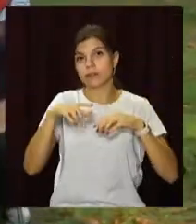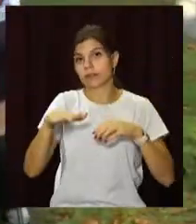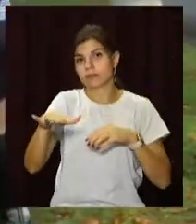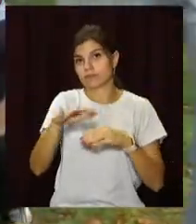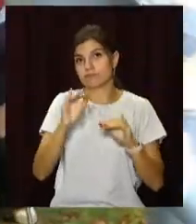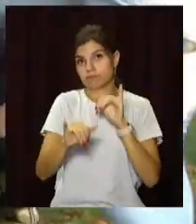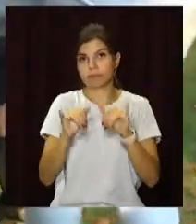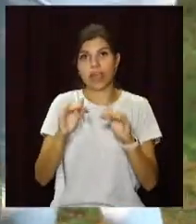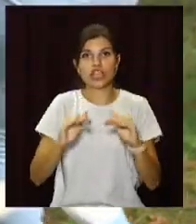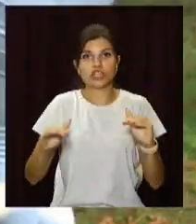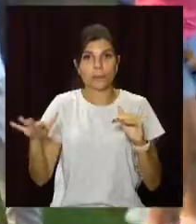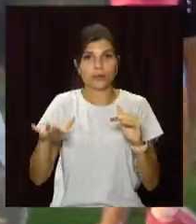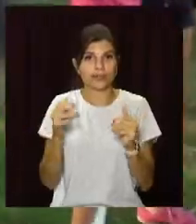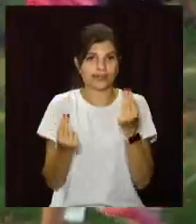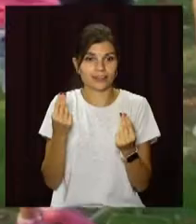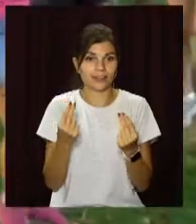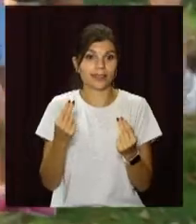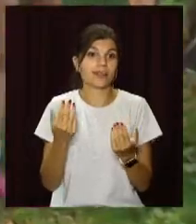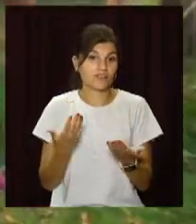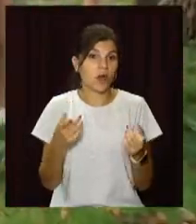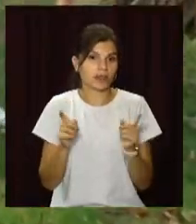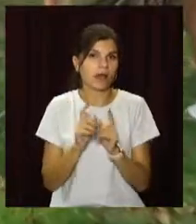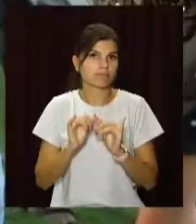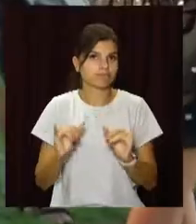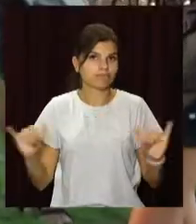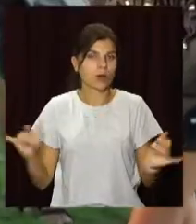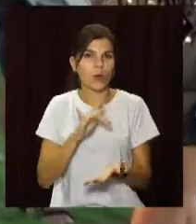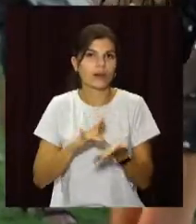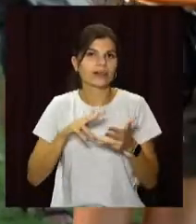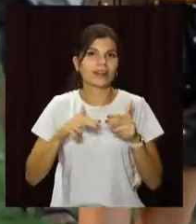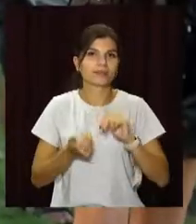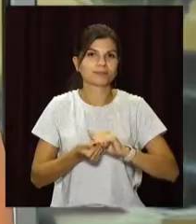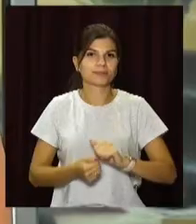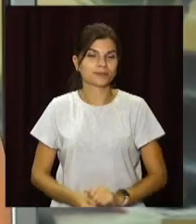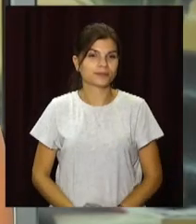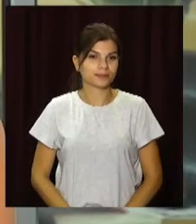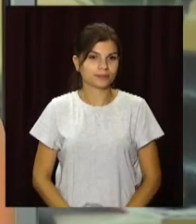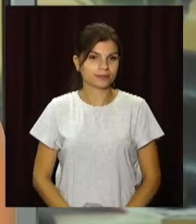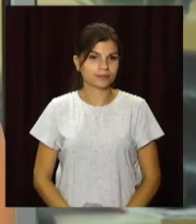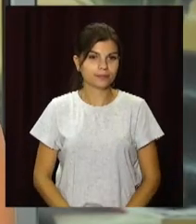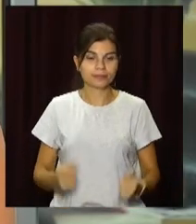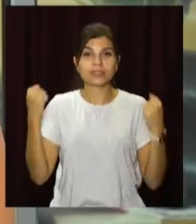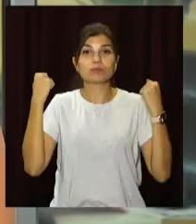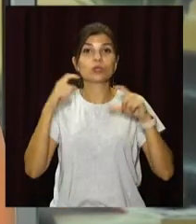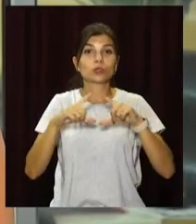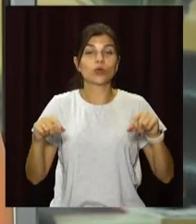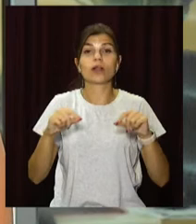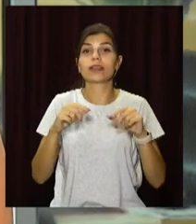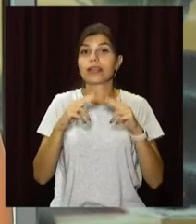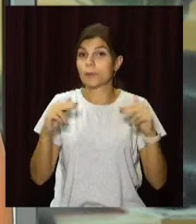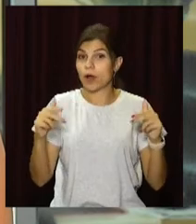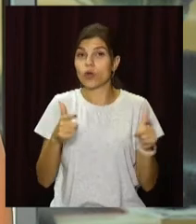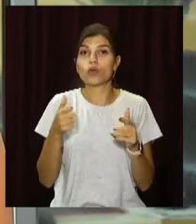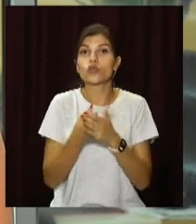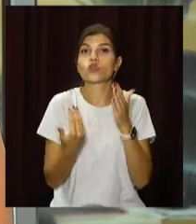територію та встановили дитячий майданчик. Мальвіна Карапиш, Сергій Суліма, Open News, телеканал «Відкритий». Спортивні школи Дніпра готуються